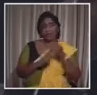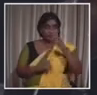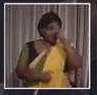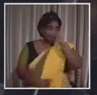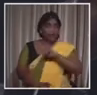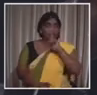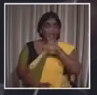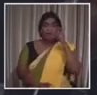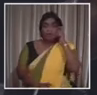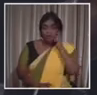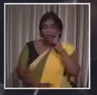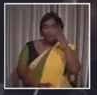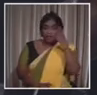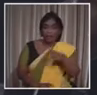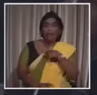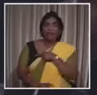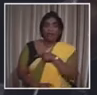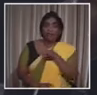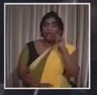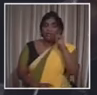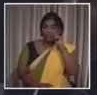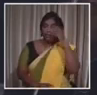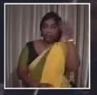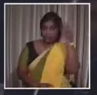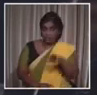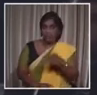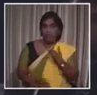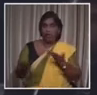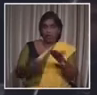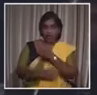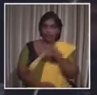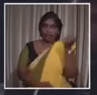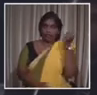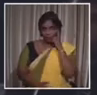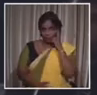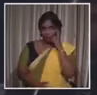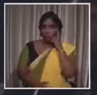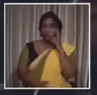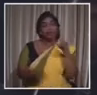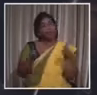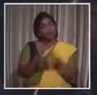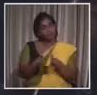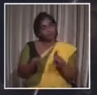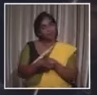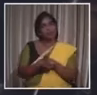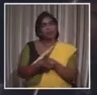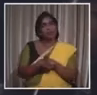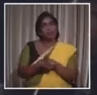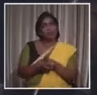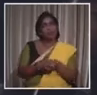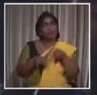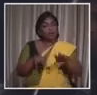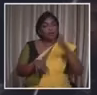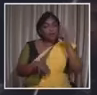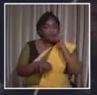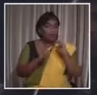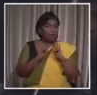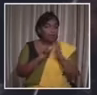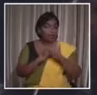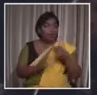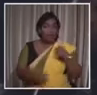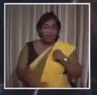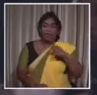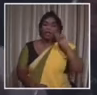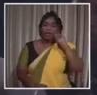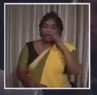කිව්ව ත්‍රස්තවාදය නිසා එතුමාගේ පියා හිමිවීම ගැන අපි හැමෝම දන්න කාරණාව. ඒ වගේම මේ ත්‍රස්තවාදය නිසා මගේ